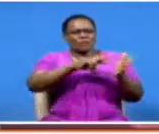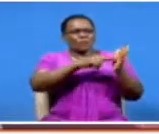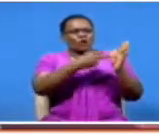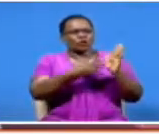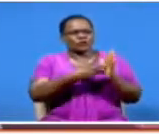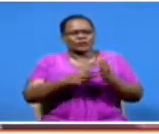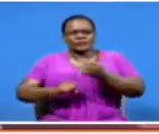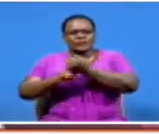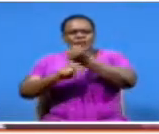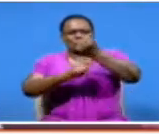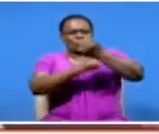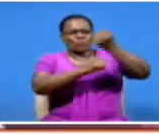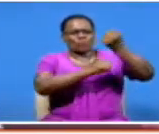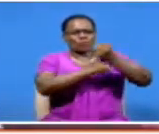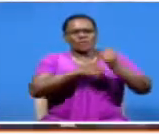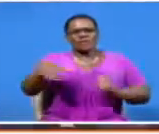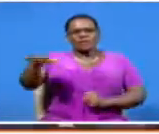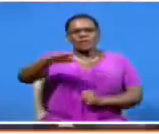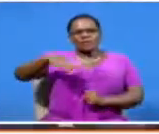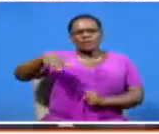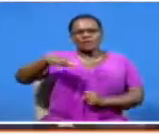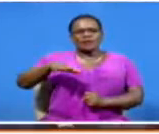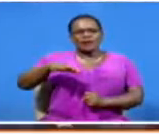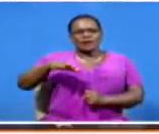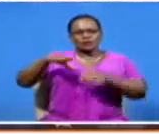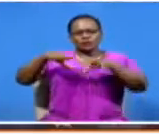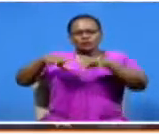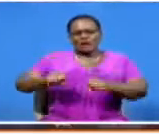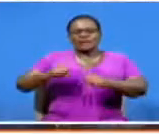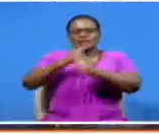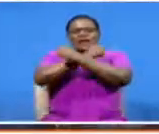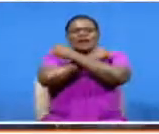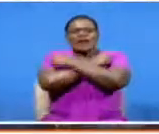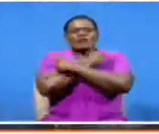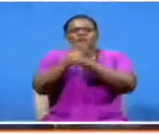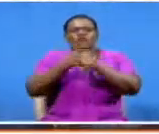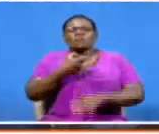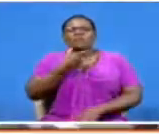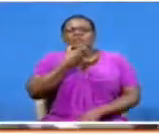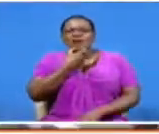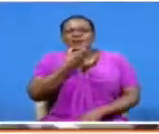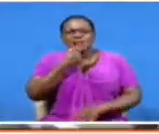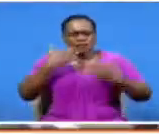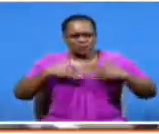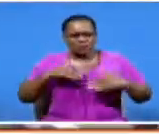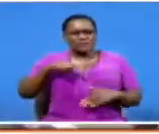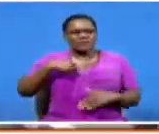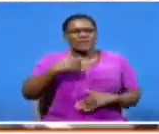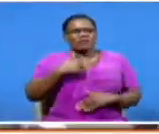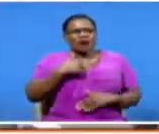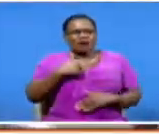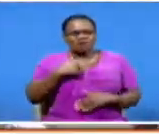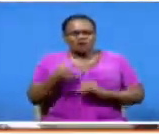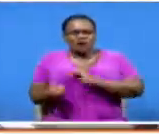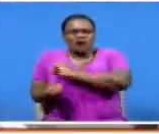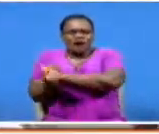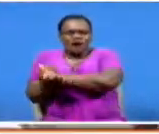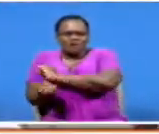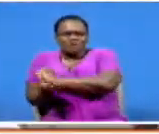na misaada katika eneo hilo ili kunyakua mapenzi ya watu wa Nyanza. We have got